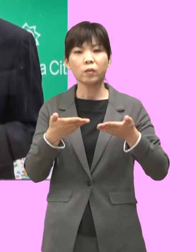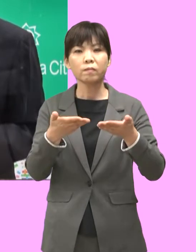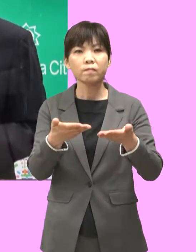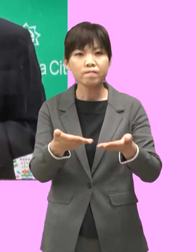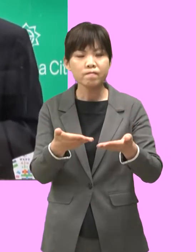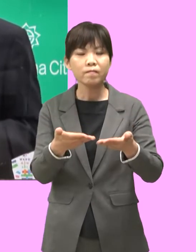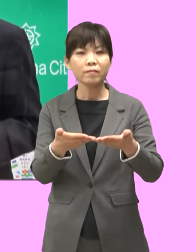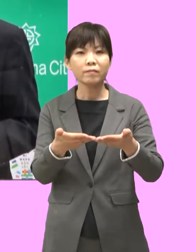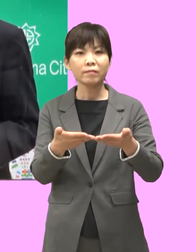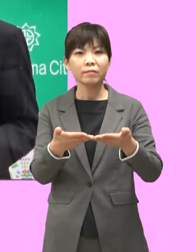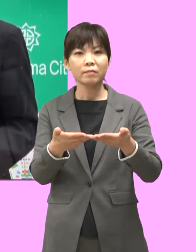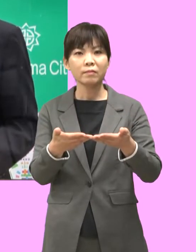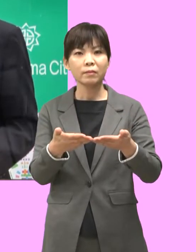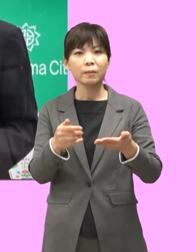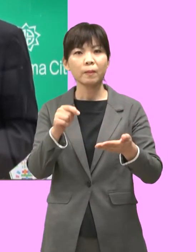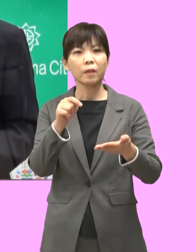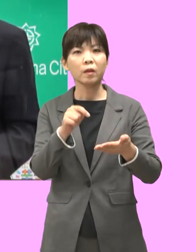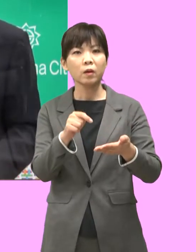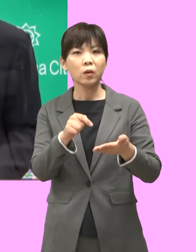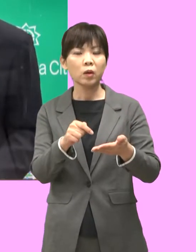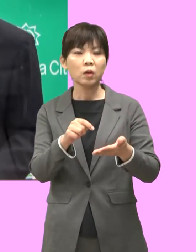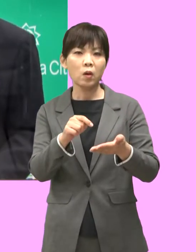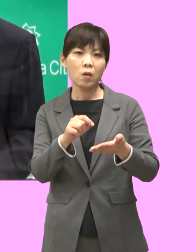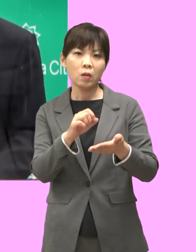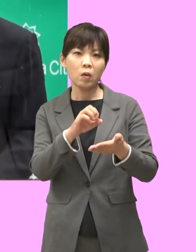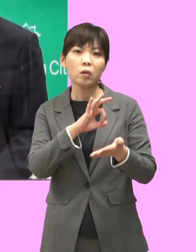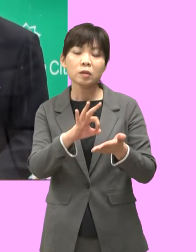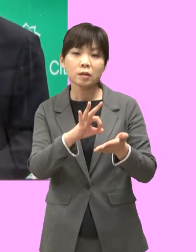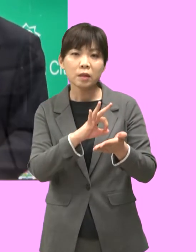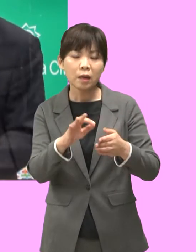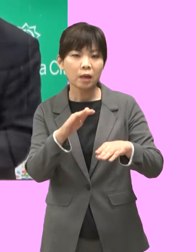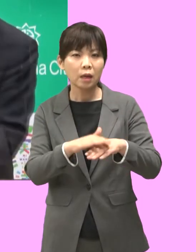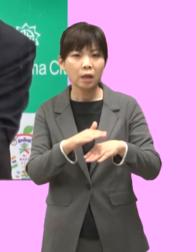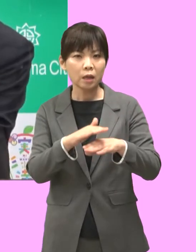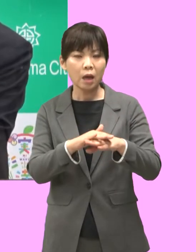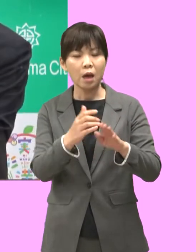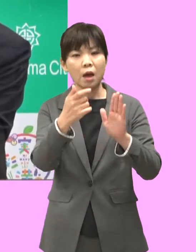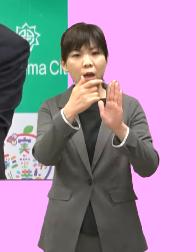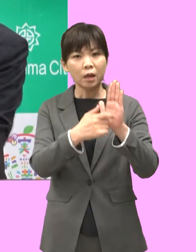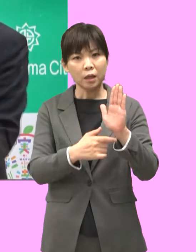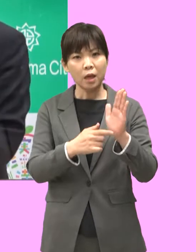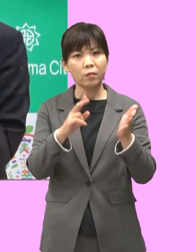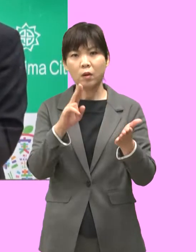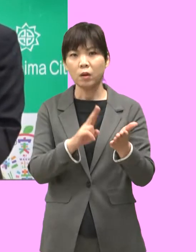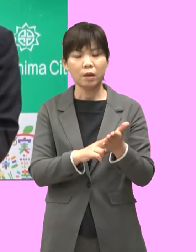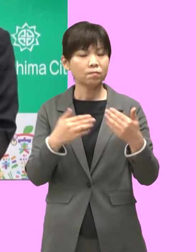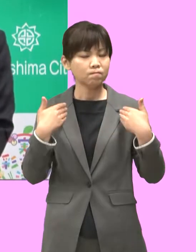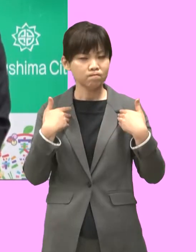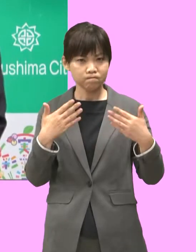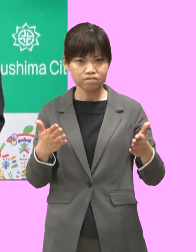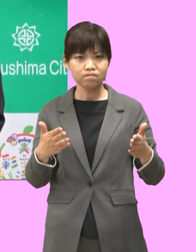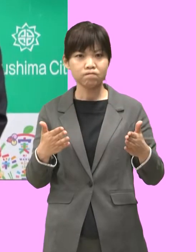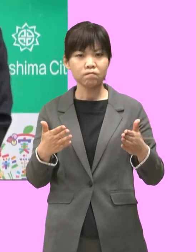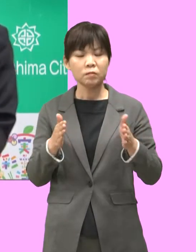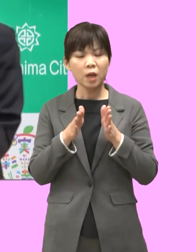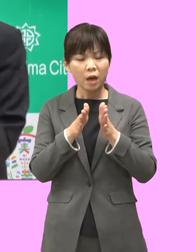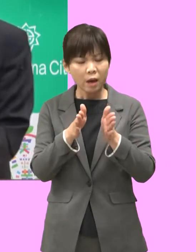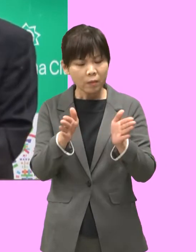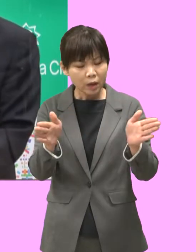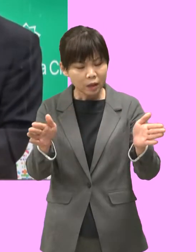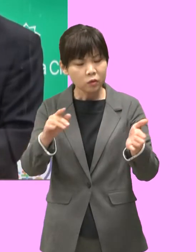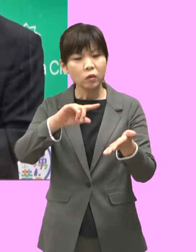そしてその施設の利活用に関してはテーマを絞らず幅広く地域振興につながるアイデ